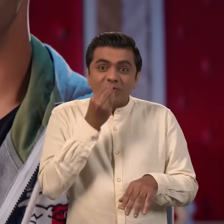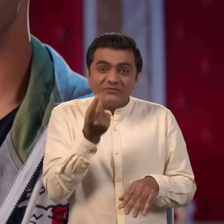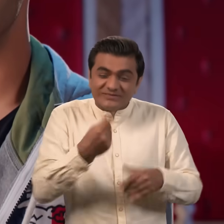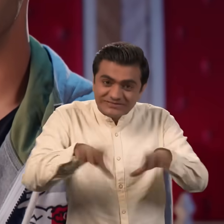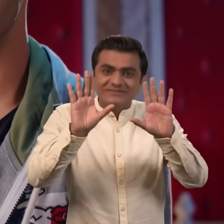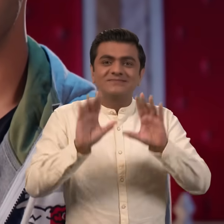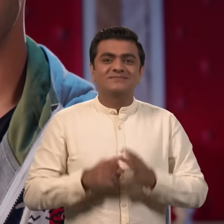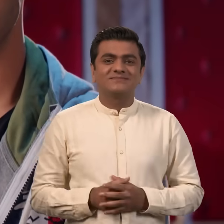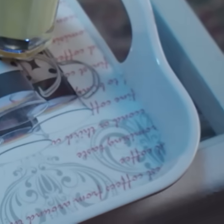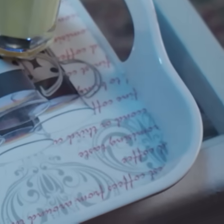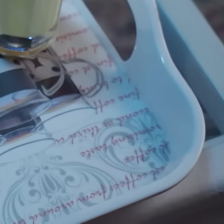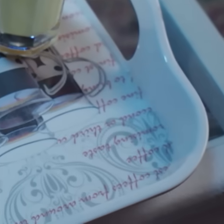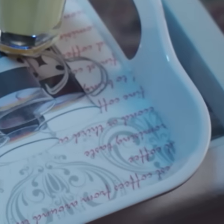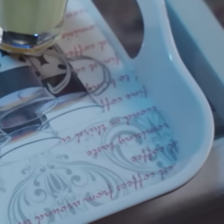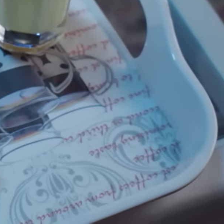लो।